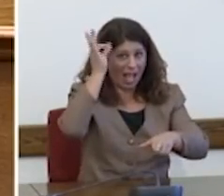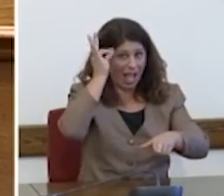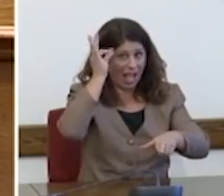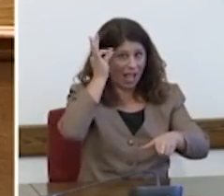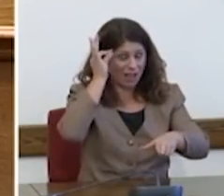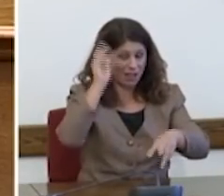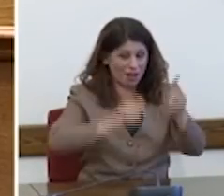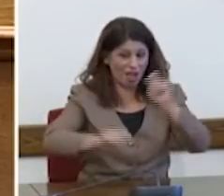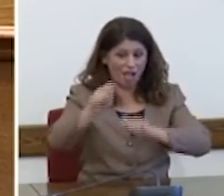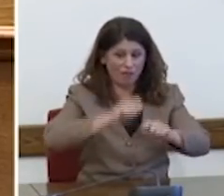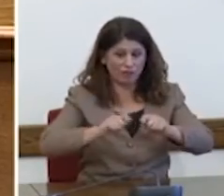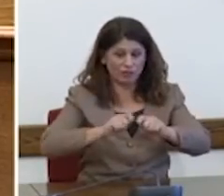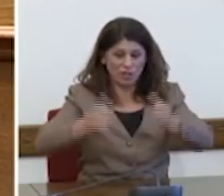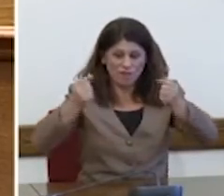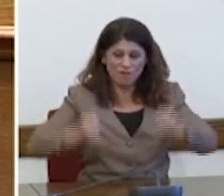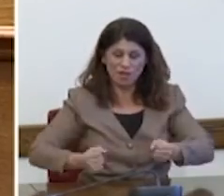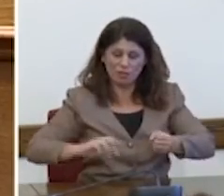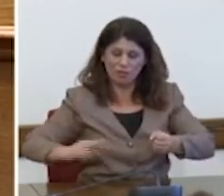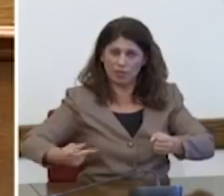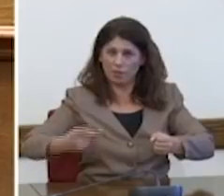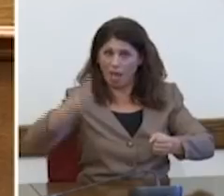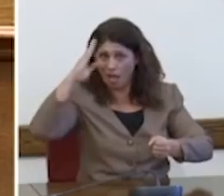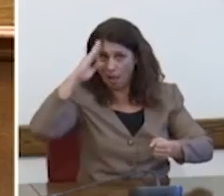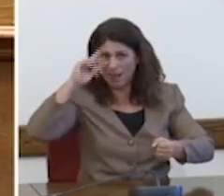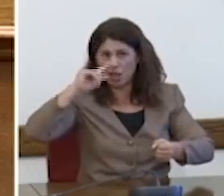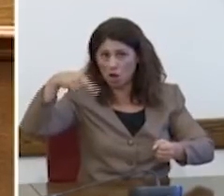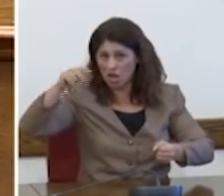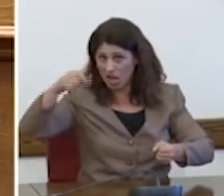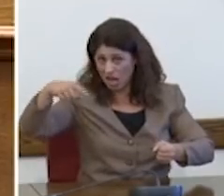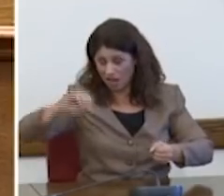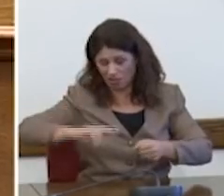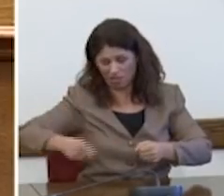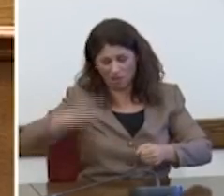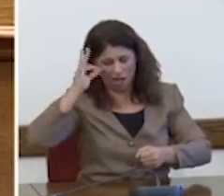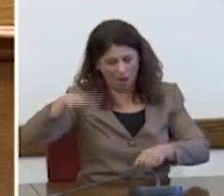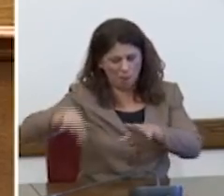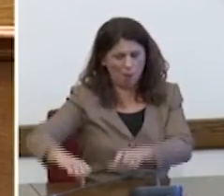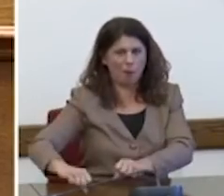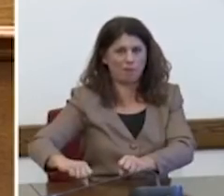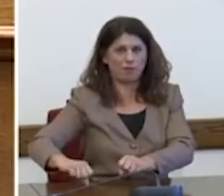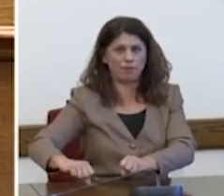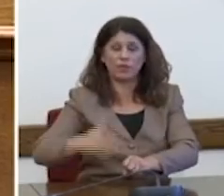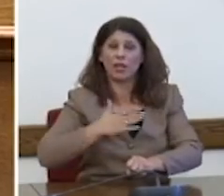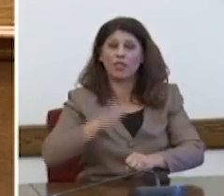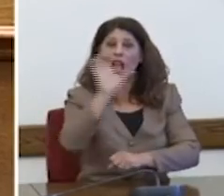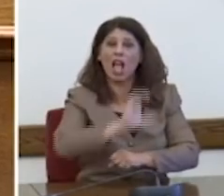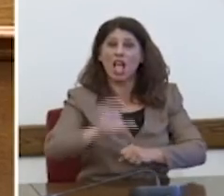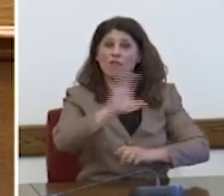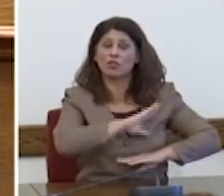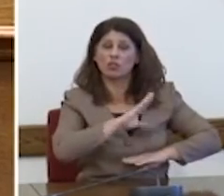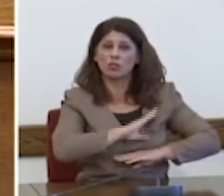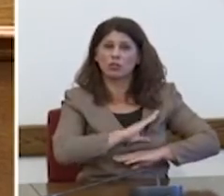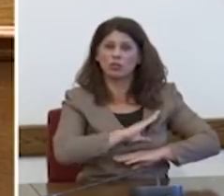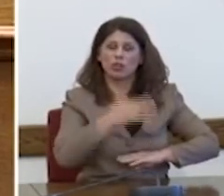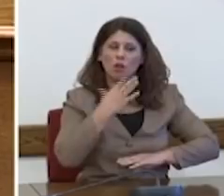Ελλάδα, δίπλα στις Αμερικανοατοικές. Θέτει το ζήτημα της δημιουργίας Ευρωστρατού στο πλαίσιο της στρατηγικής